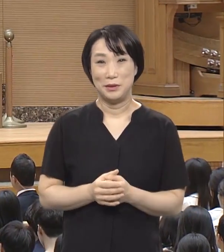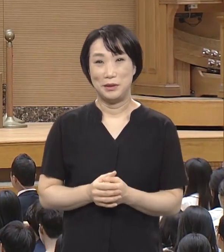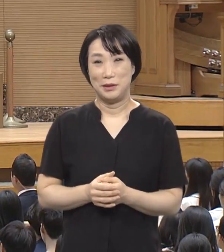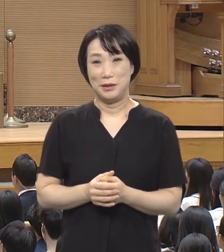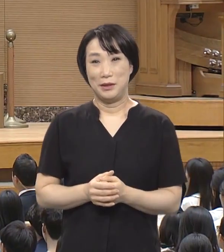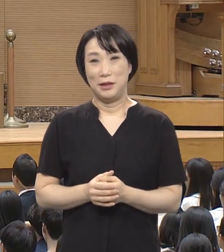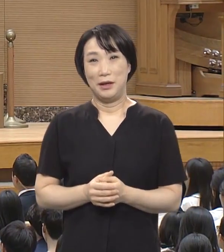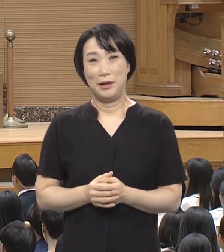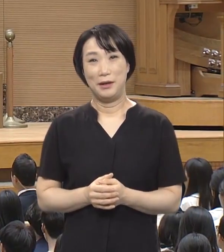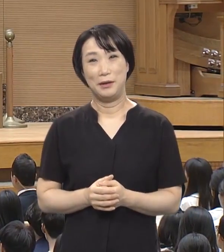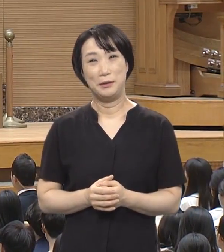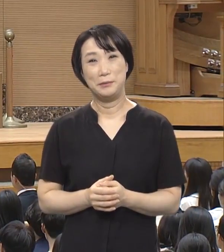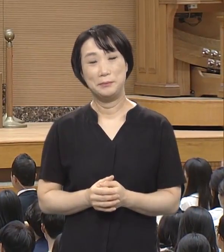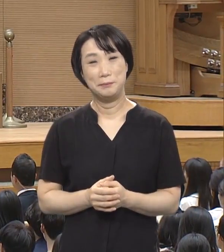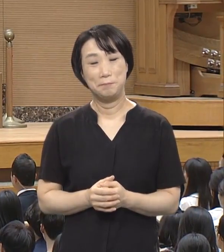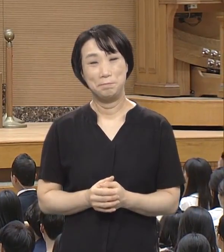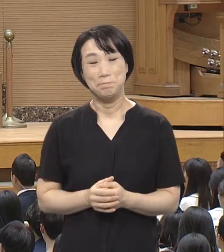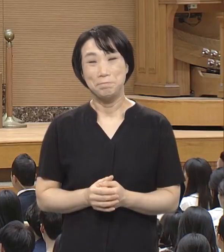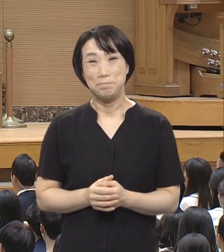보세요.